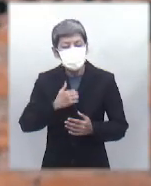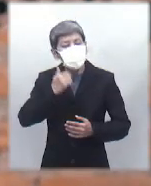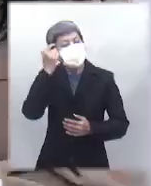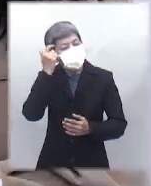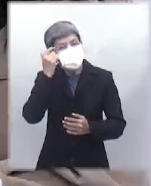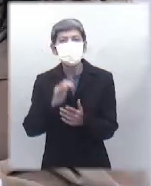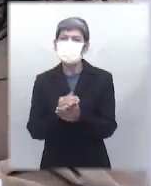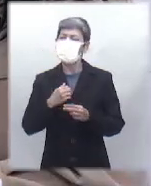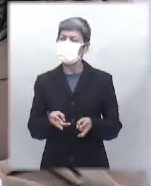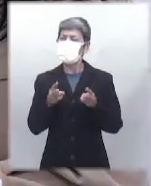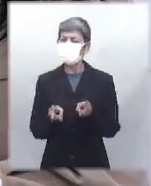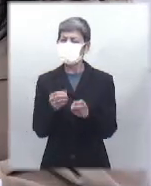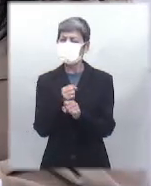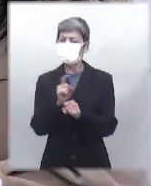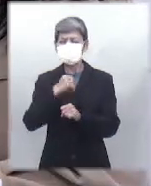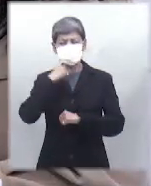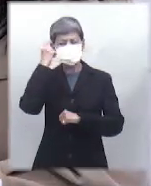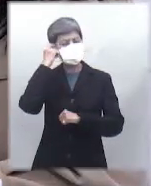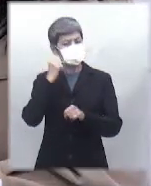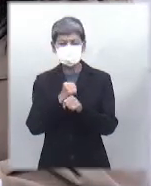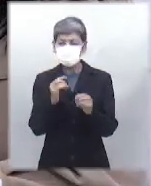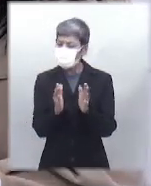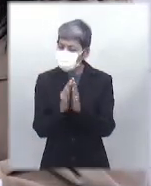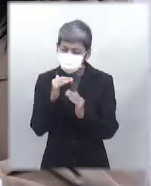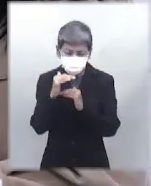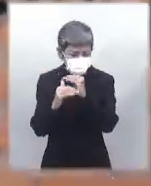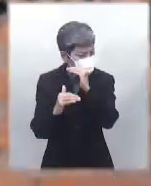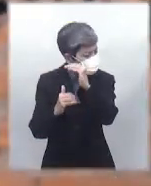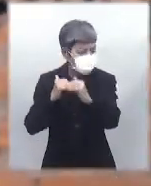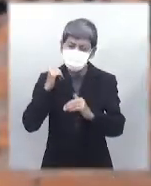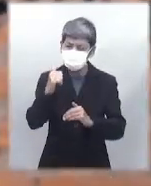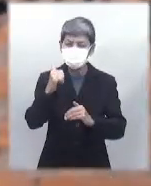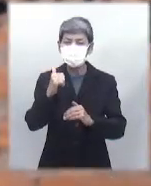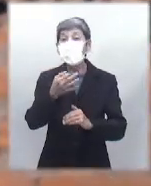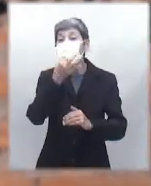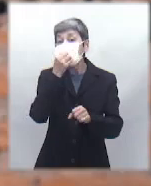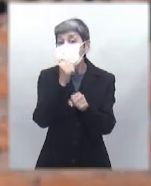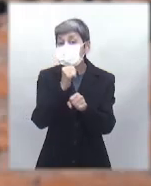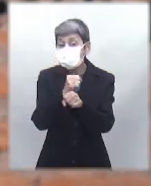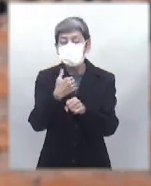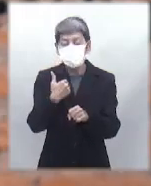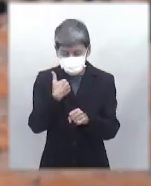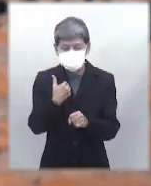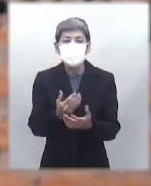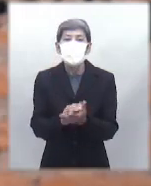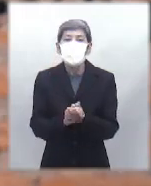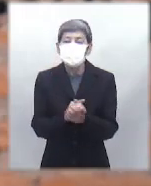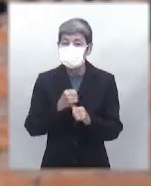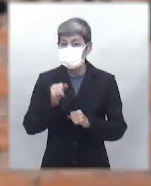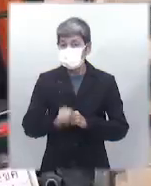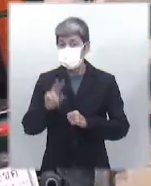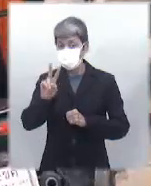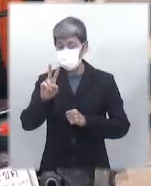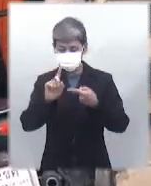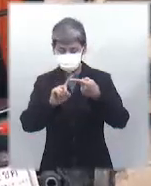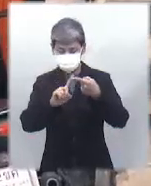ไม่ใช่แล้วเราจะทำยังไงให้คนเหล่านี้เติบโตไปพร้อมกับเราให้ได้เพราะในการจ้างงานเนี่ยก็จะมีเด็กเหล่านี้มี 2แบบ